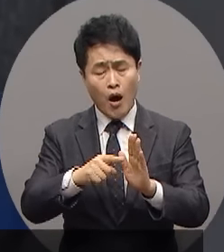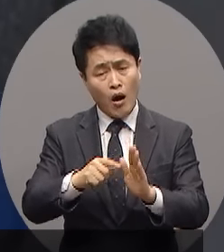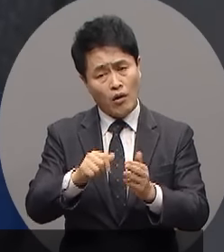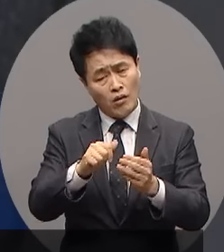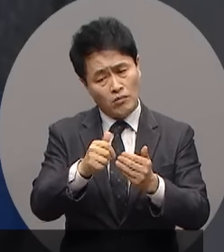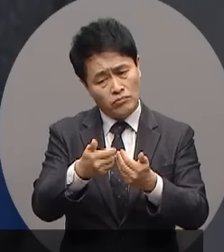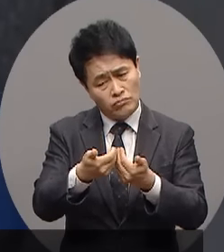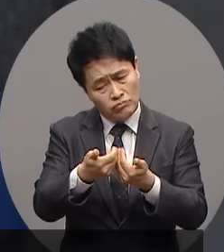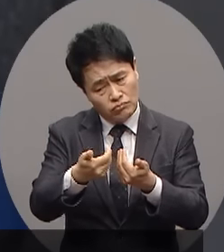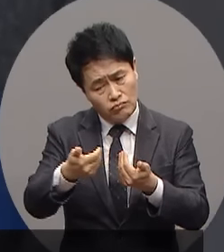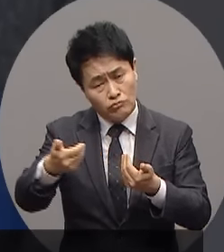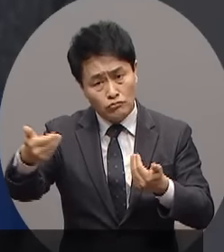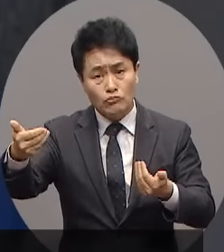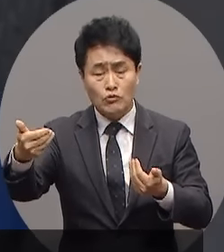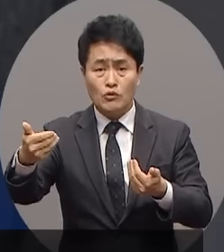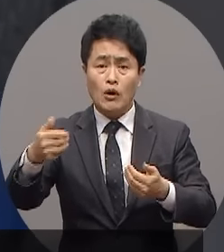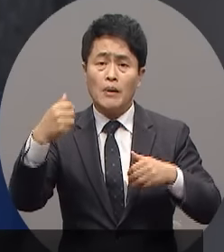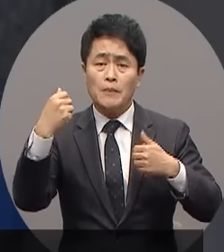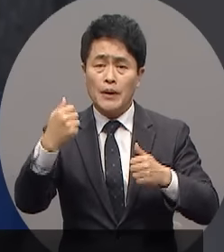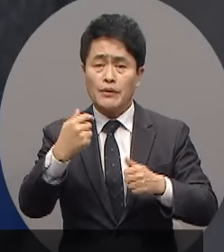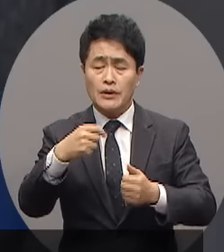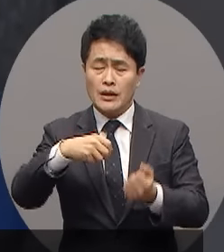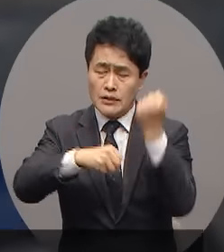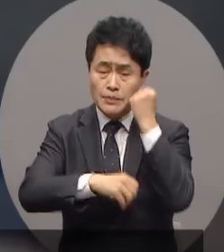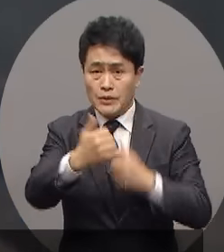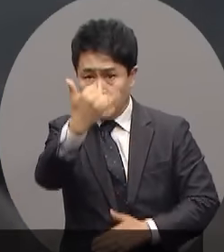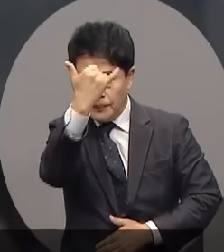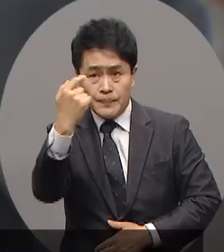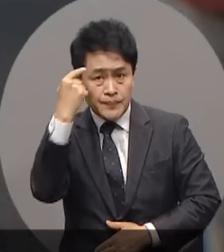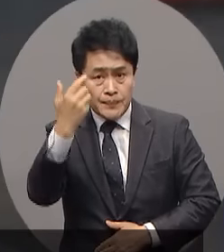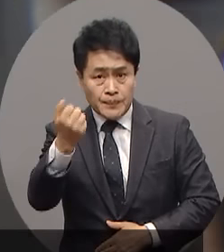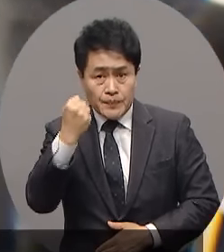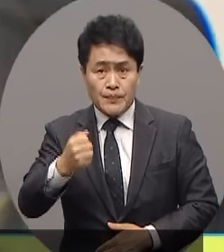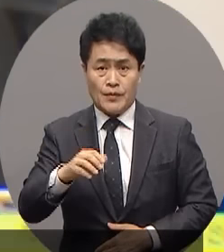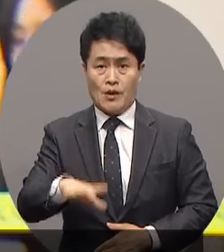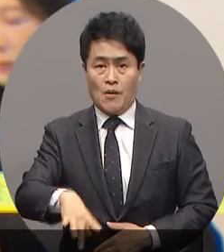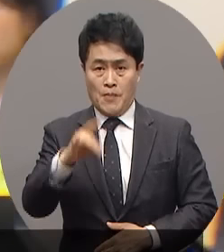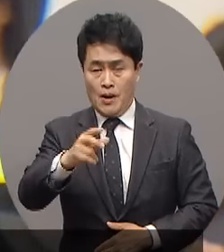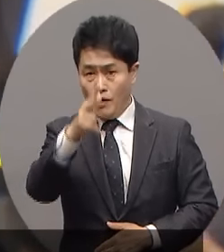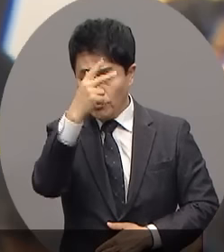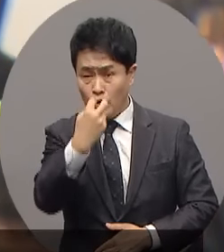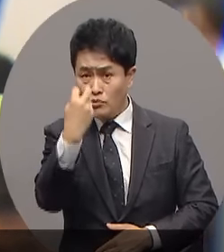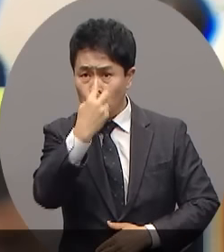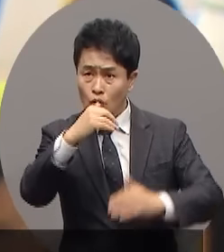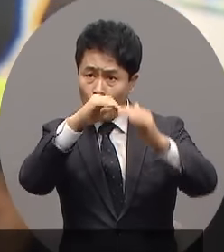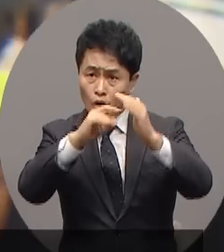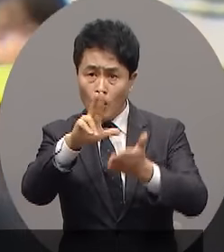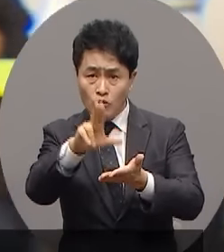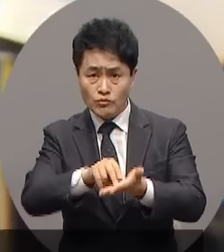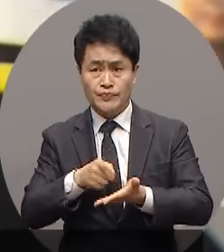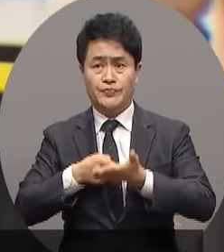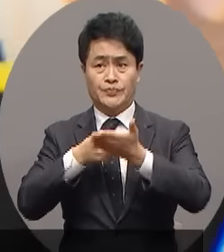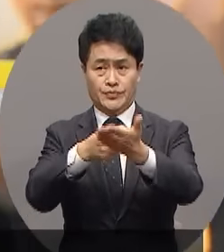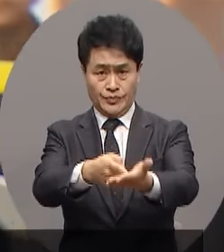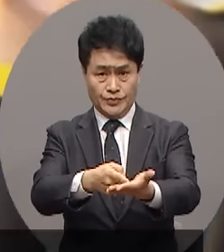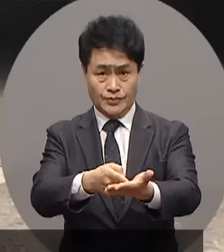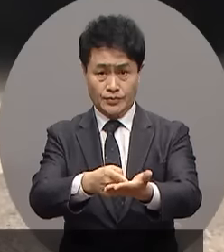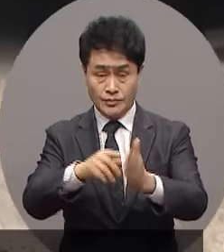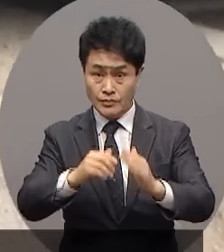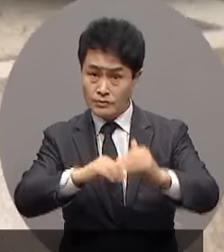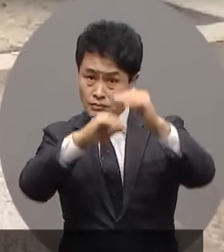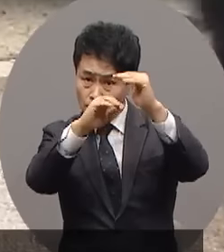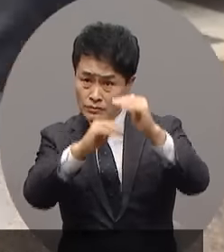동료에 대한 최소한의 돌이라 생각하여 이들은 먼저 경찰수사 과정 문제를 지적했습니다